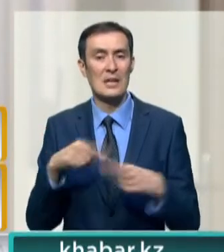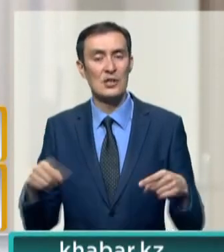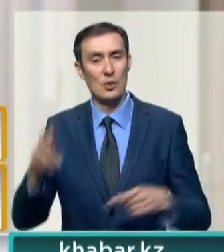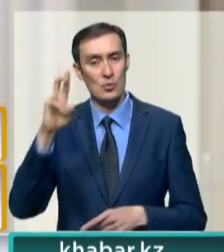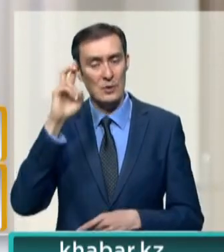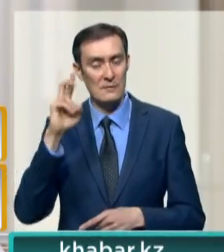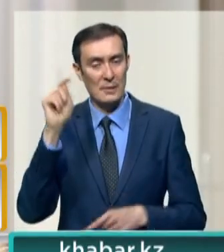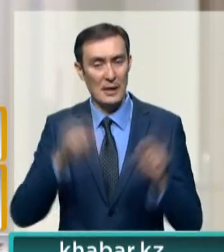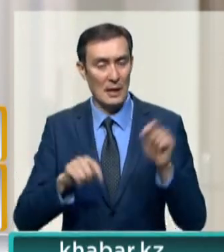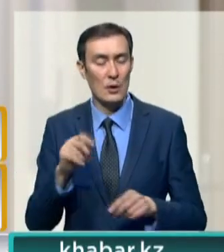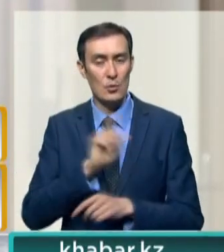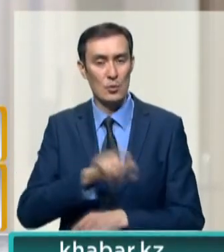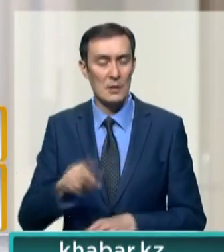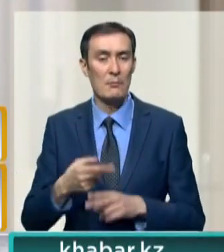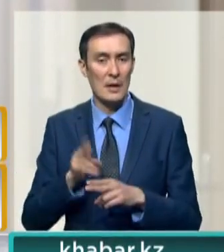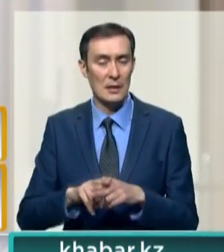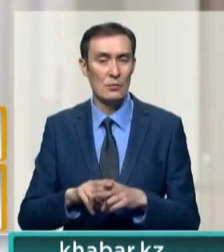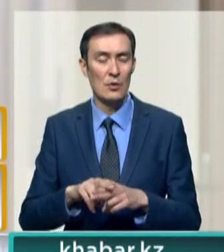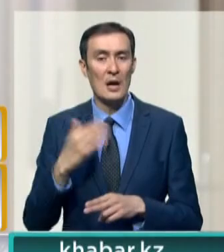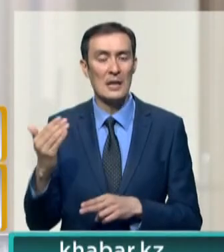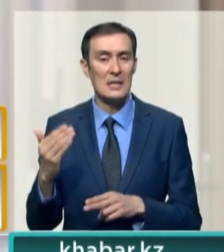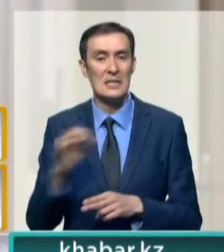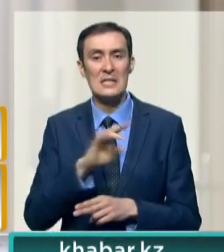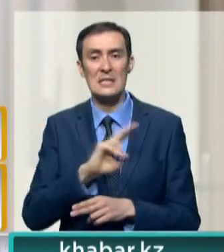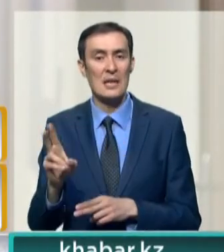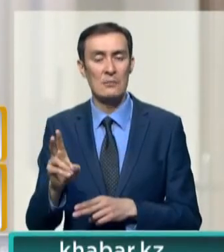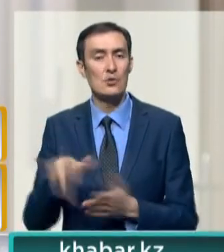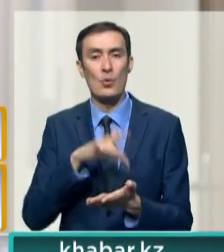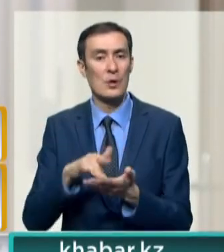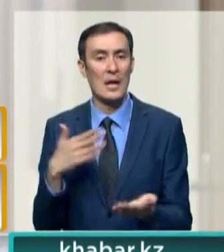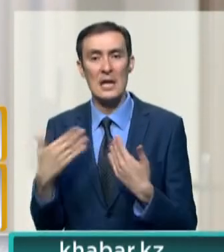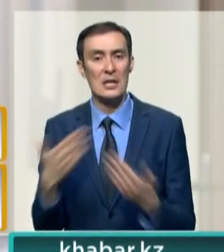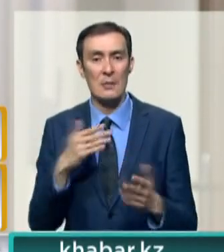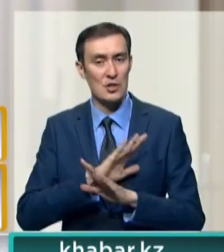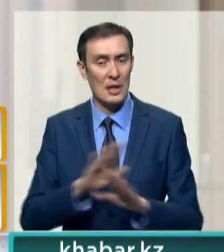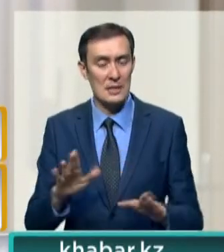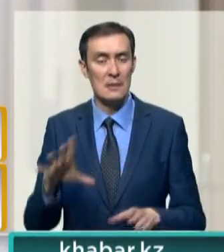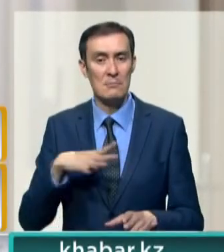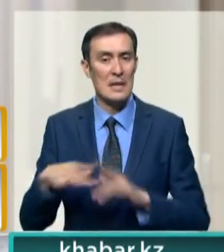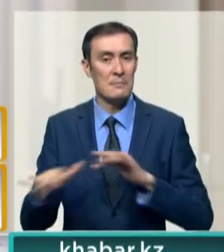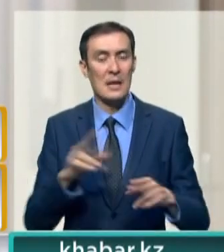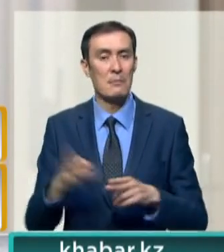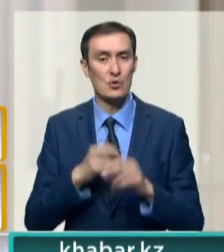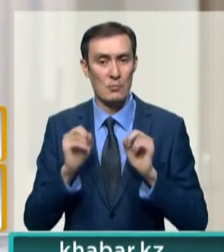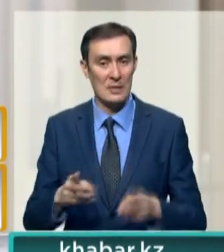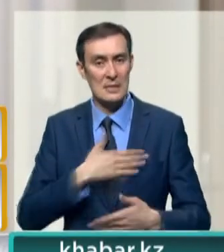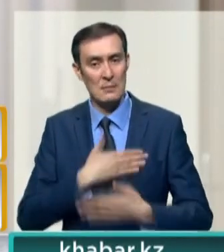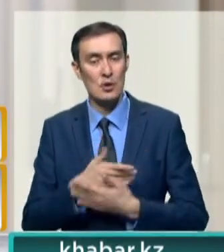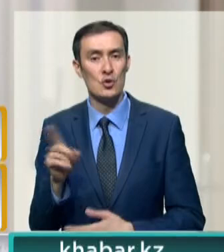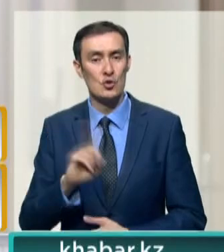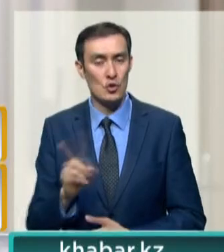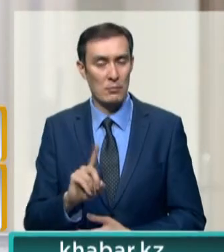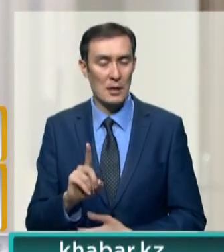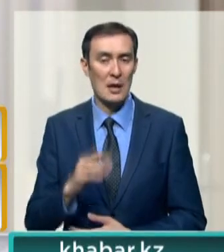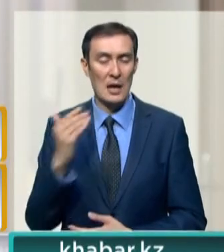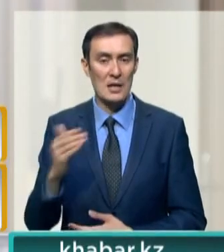стран, поэтому они ни с кем из города не контактировали. Были приняты все меры безопасности для того, чтобы